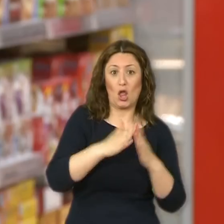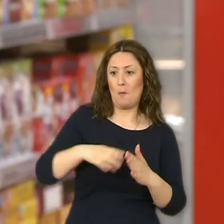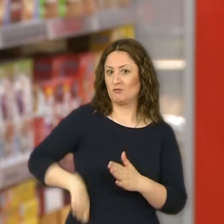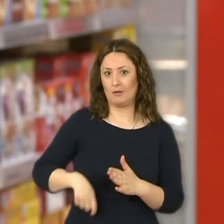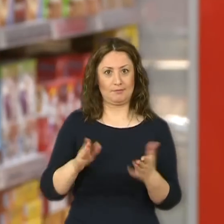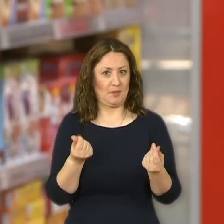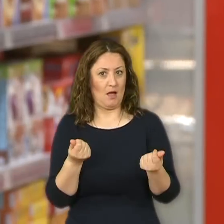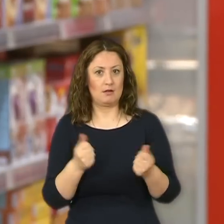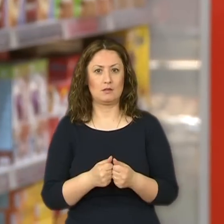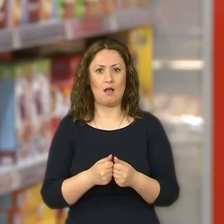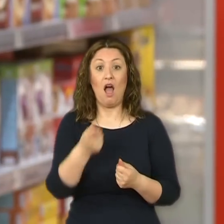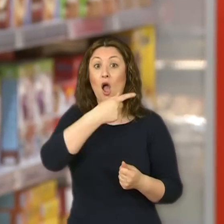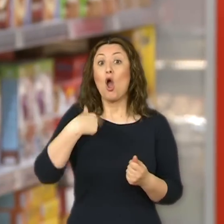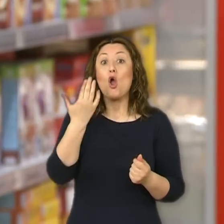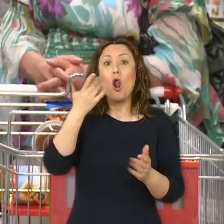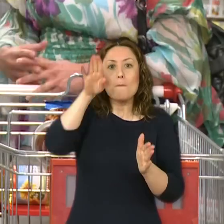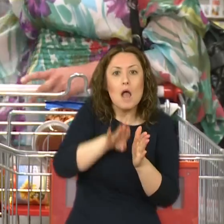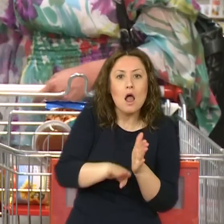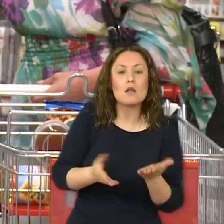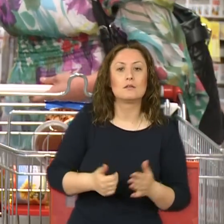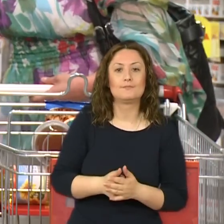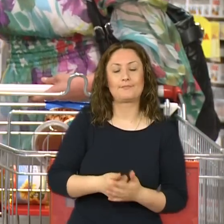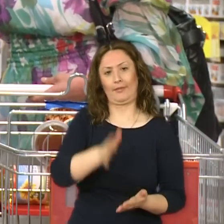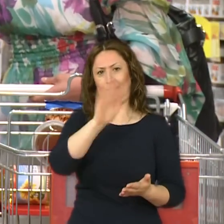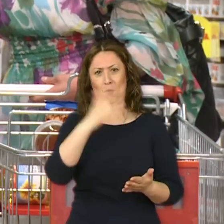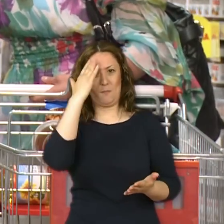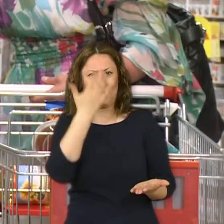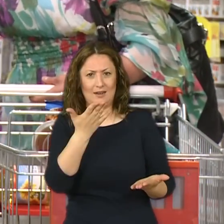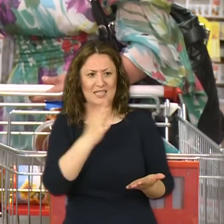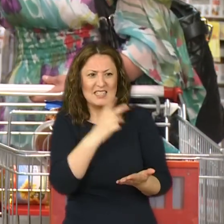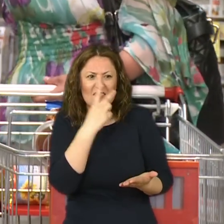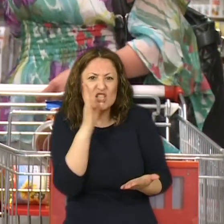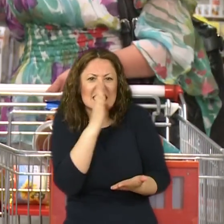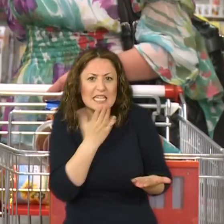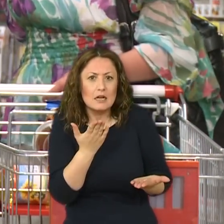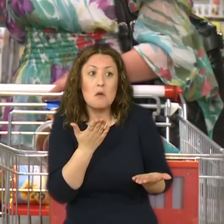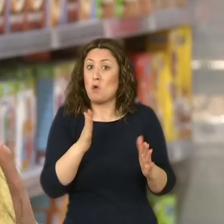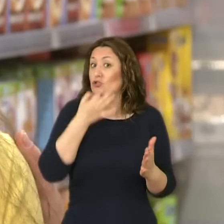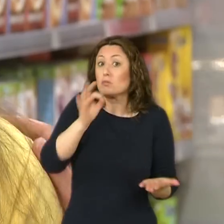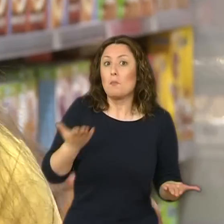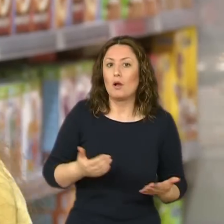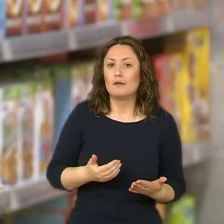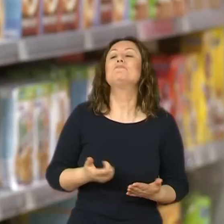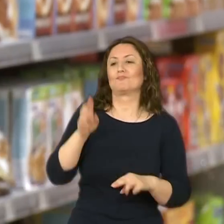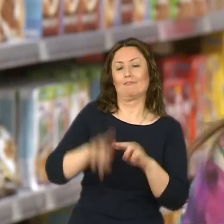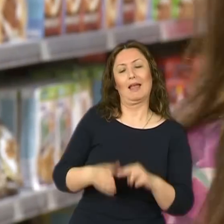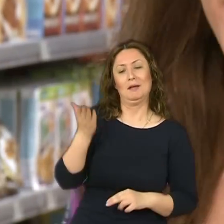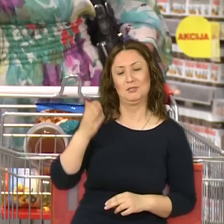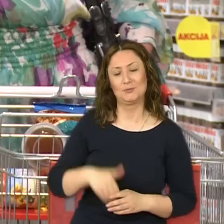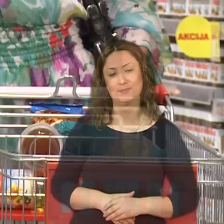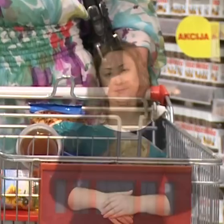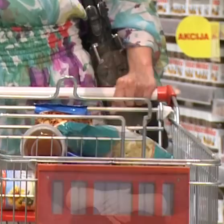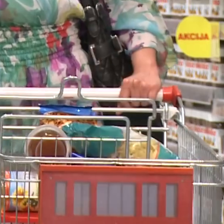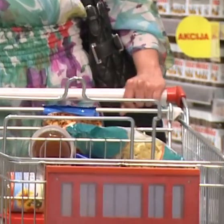džepu. A koliko manje bu tek nama? Daj ne brini, sve gledaš crno, možda bu nam baš bolje. Ma imaš pravo.